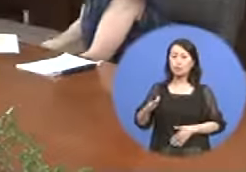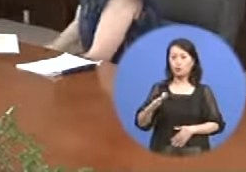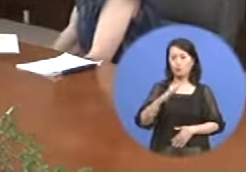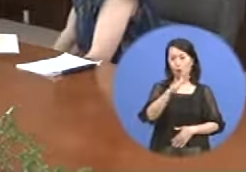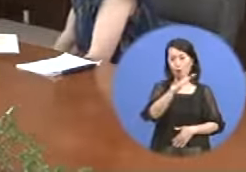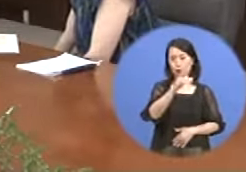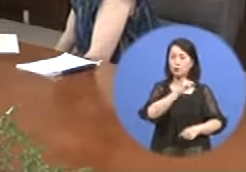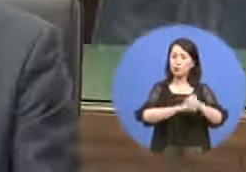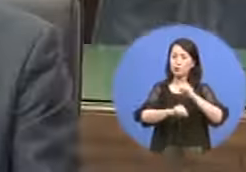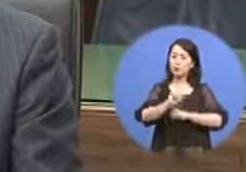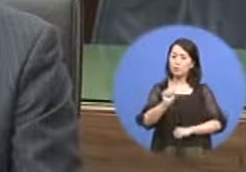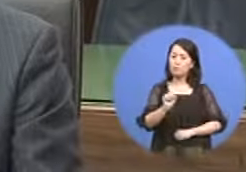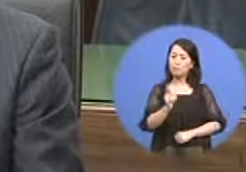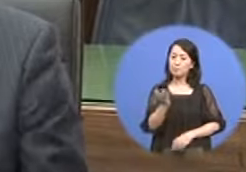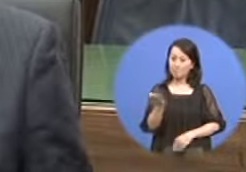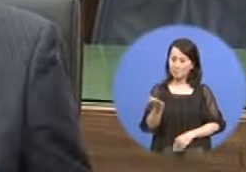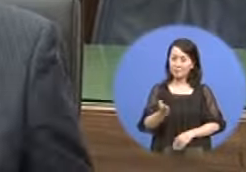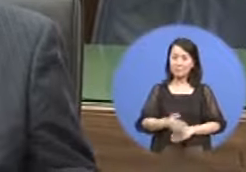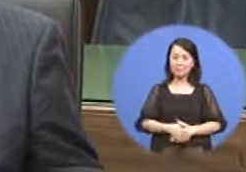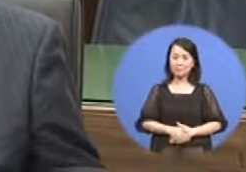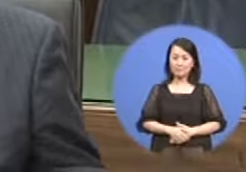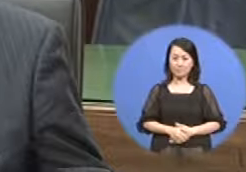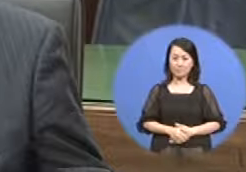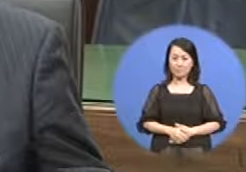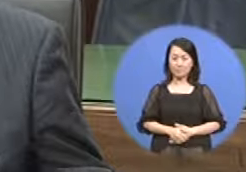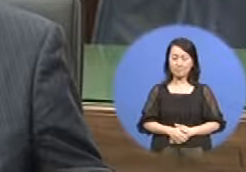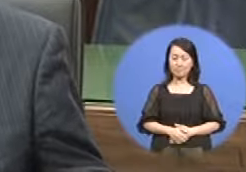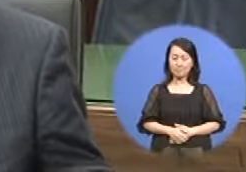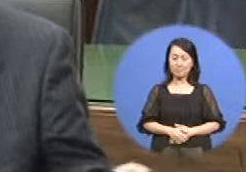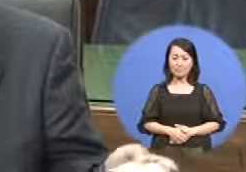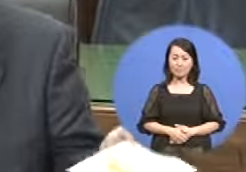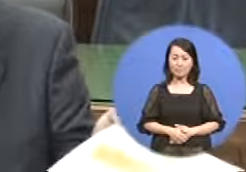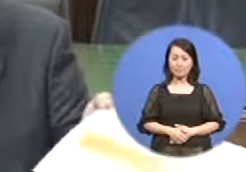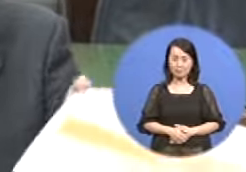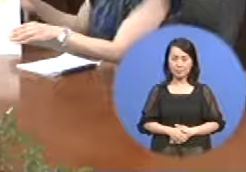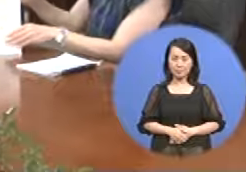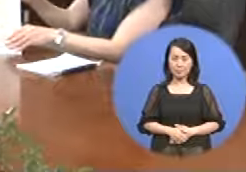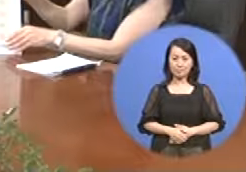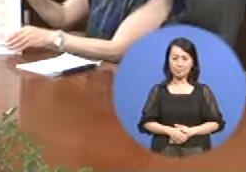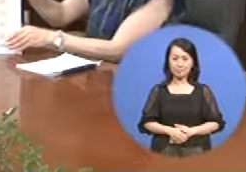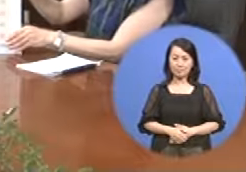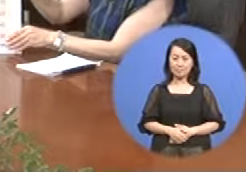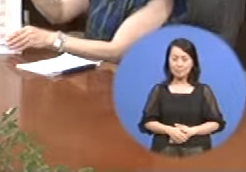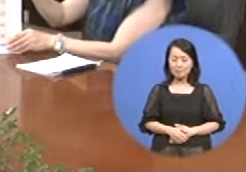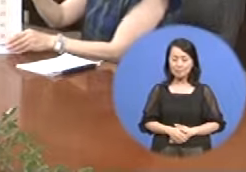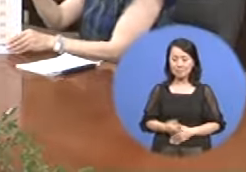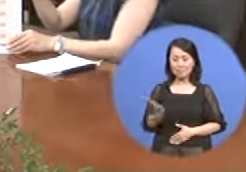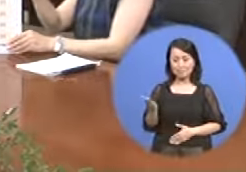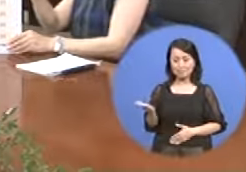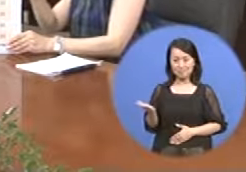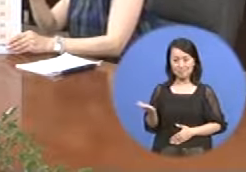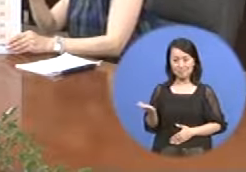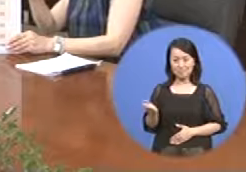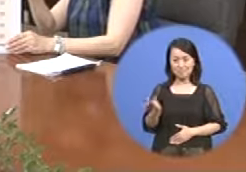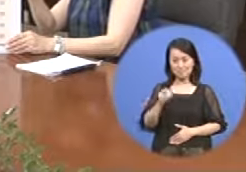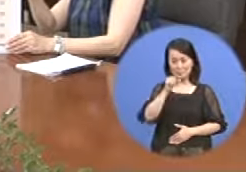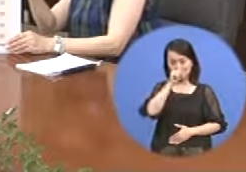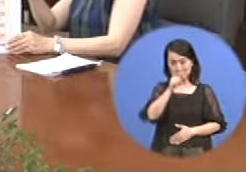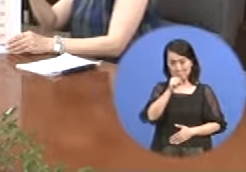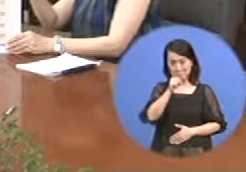り組みが行われているんでしょう。 は い、 学力はですね、 はい、 まずね、 はい、 あんまり良くないんですよね。 あら、 はい、